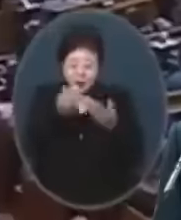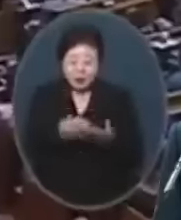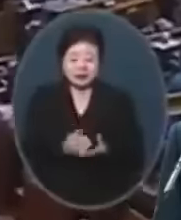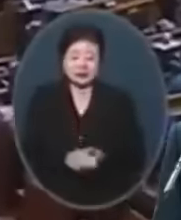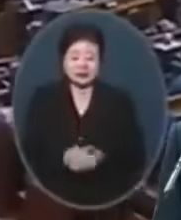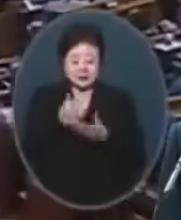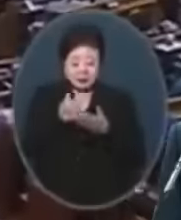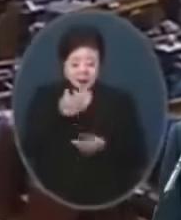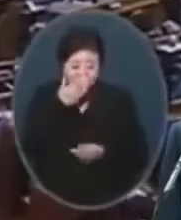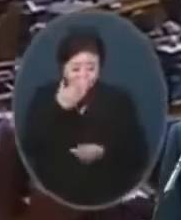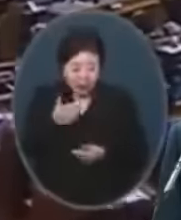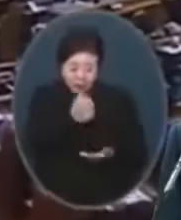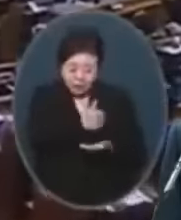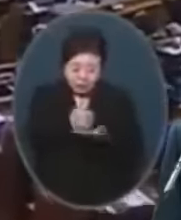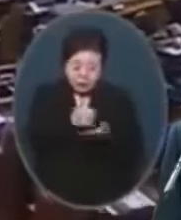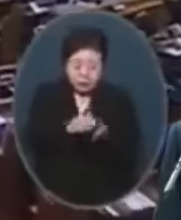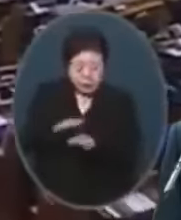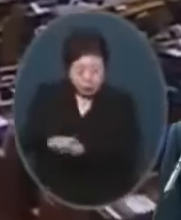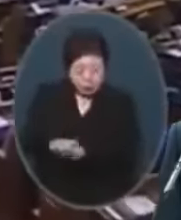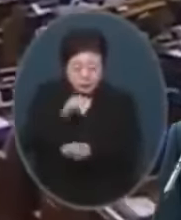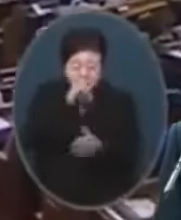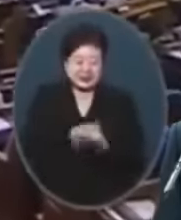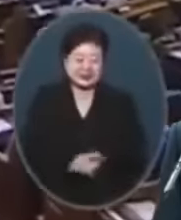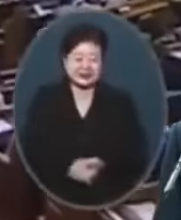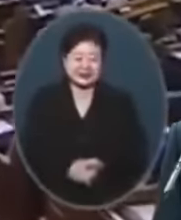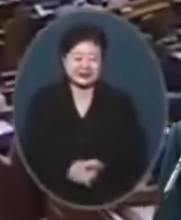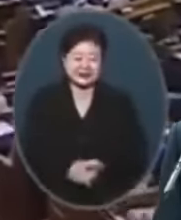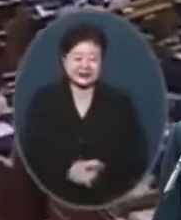것을 얻을 수 있도록 주님은 예비하고 계신 것입니다.